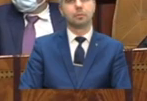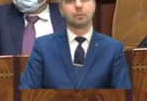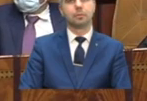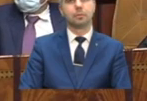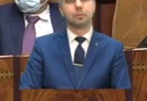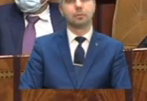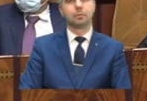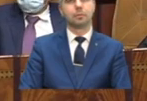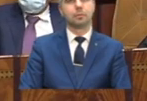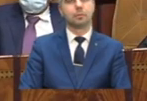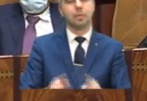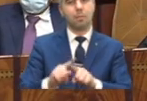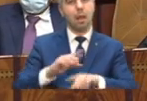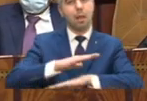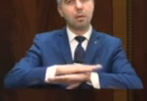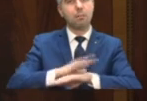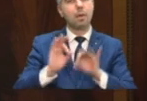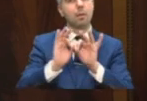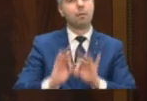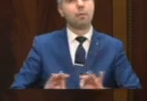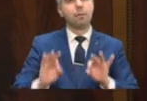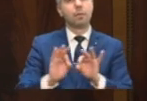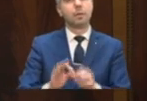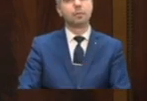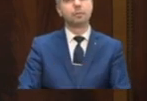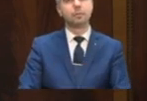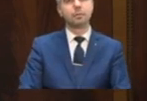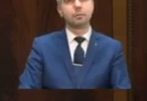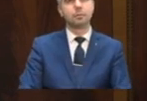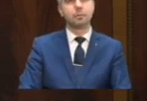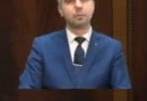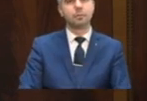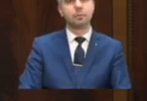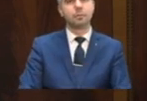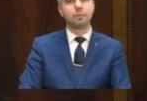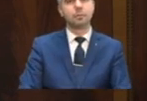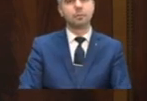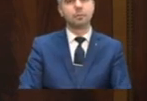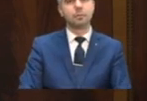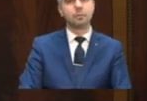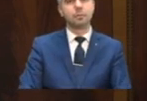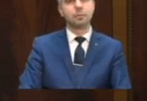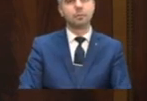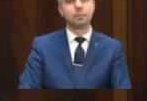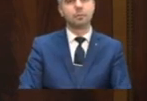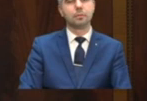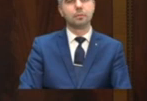وتخترق ضوابط النظام الداخلي للمجلس. اسمح لي السيد النائب، السيد النائب